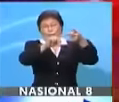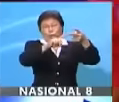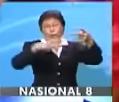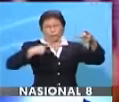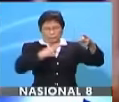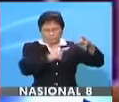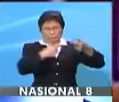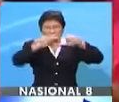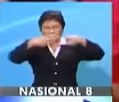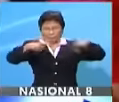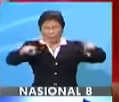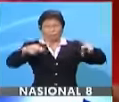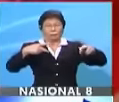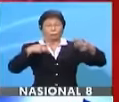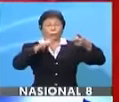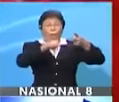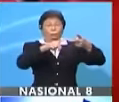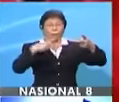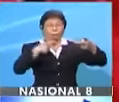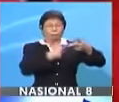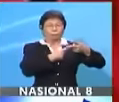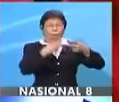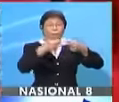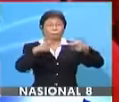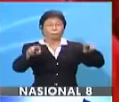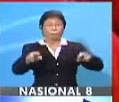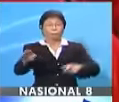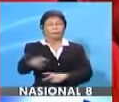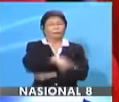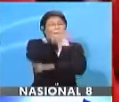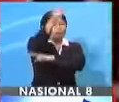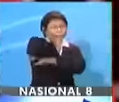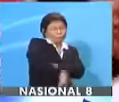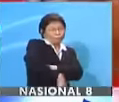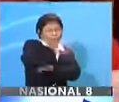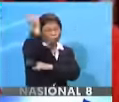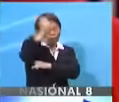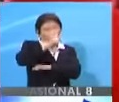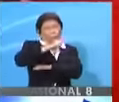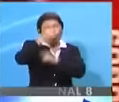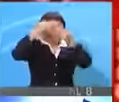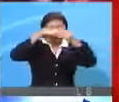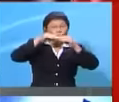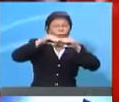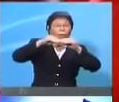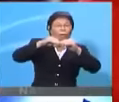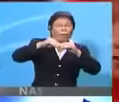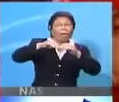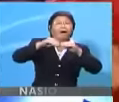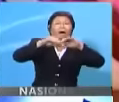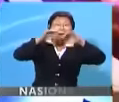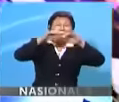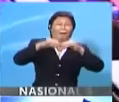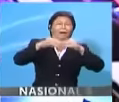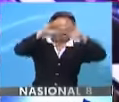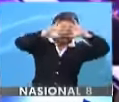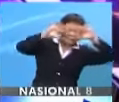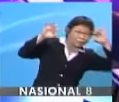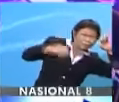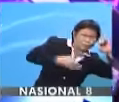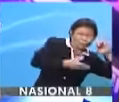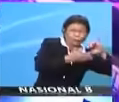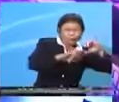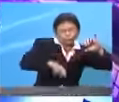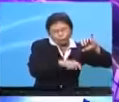akan melancarkan pelepasan konvoi eksplorasi sehati sejiwa yang akan bergerak ke